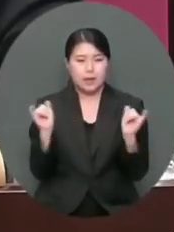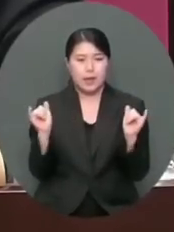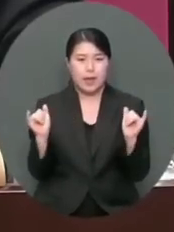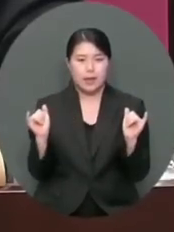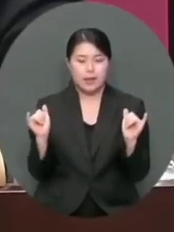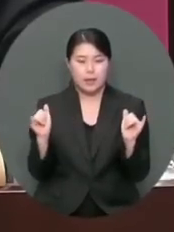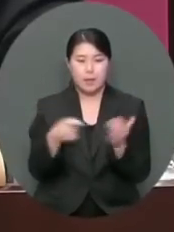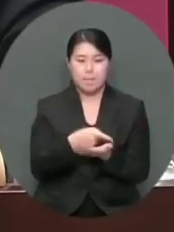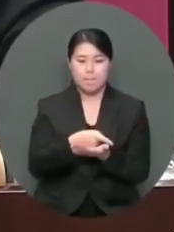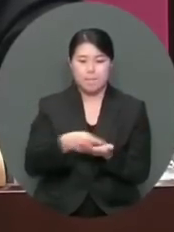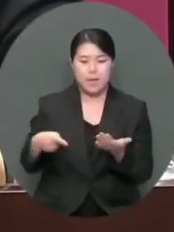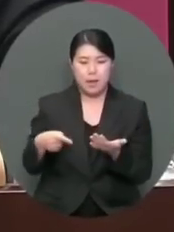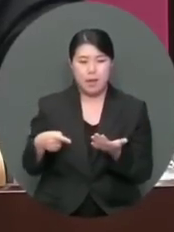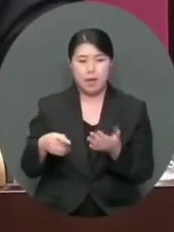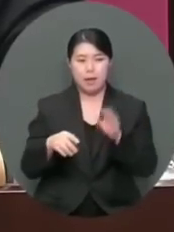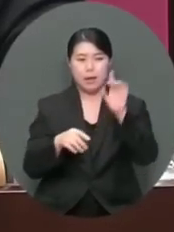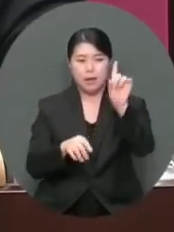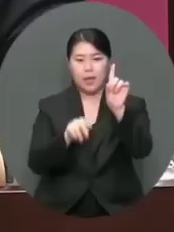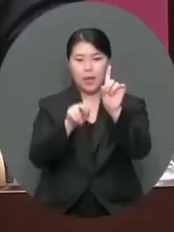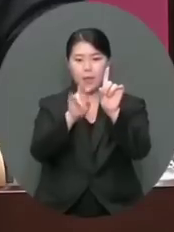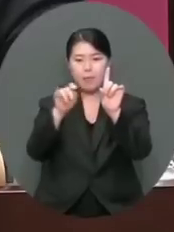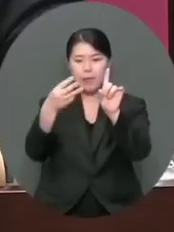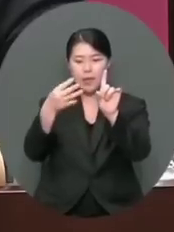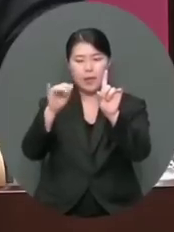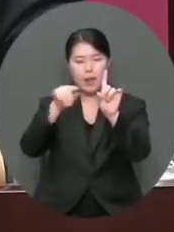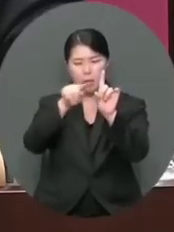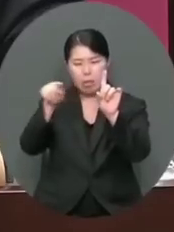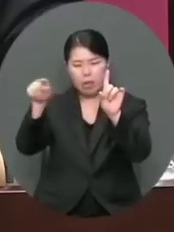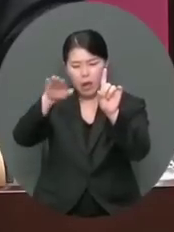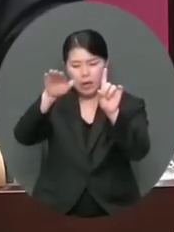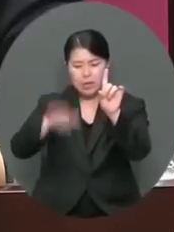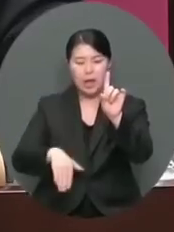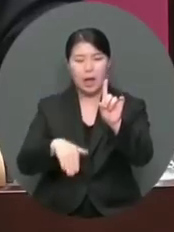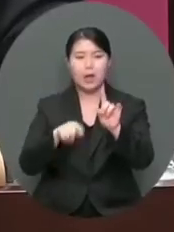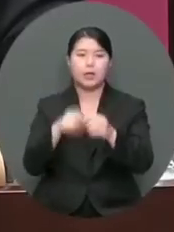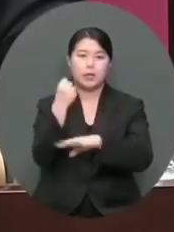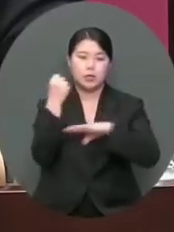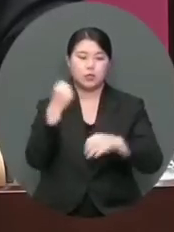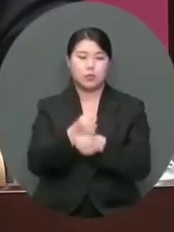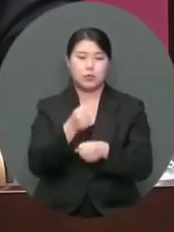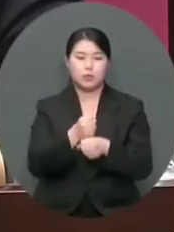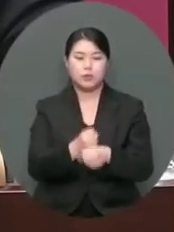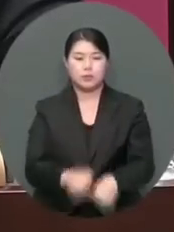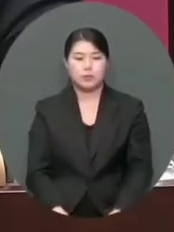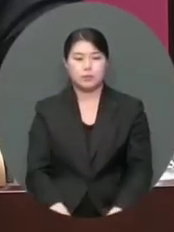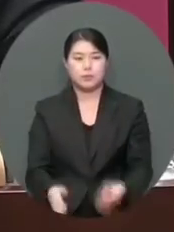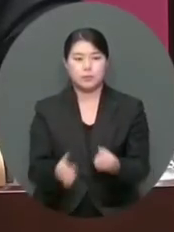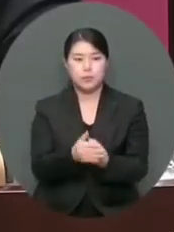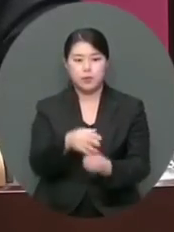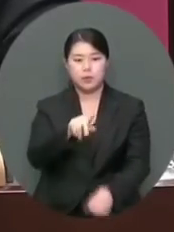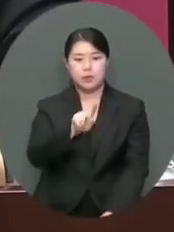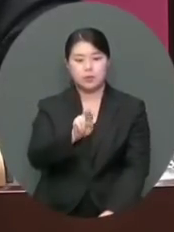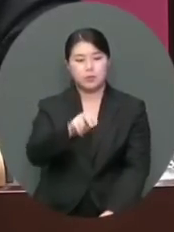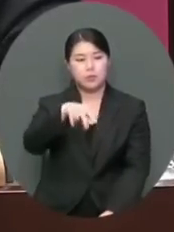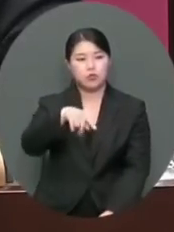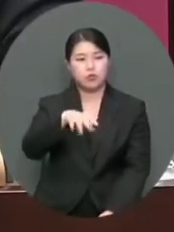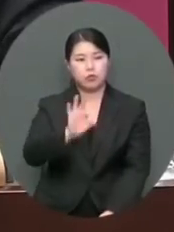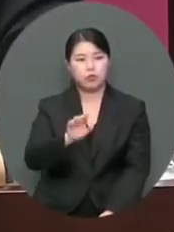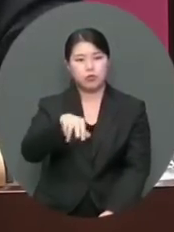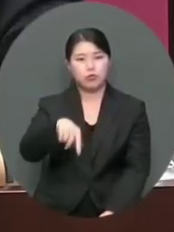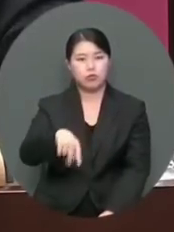해가 1밀리시버트 이하냐 하는 기준을 만드는 겁니다. 그러니까 삼중수소